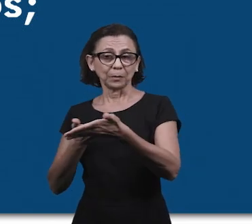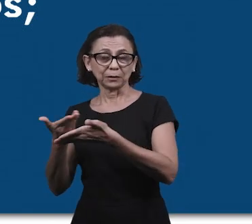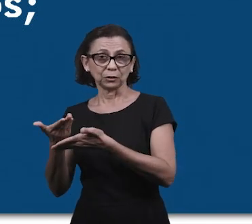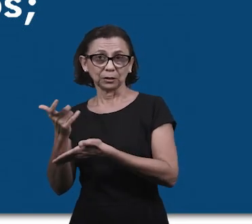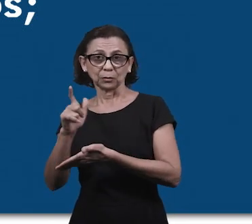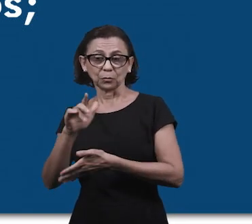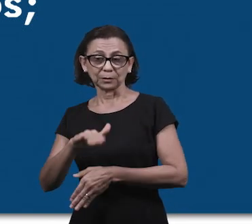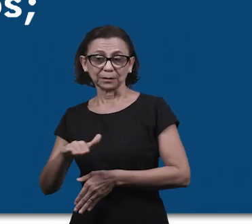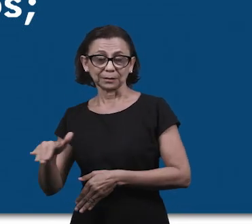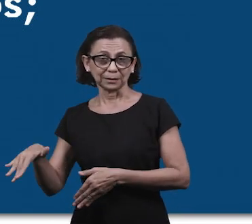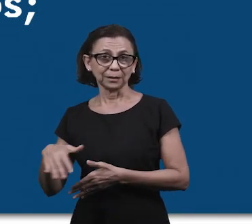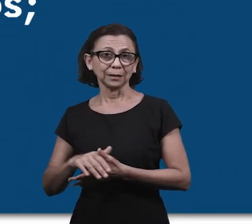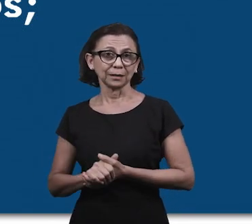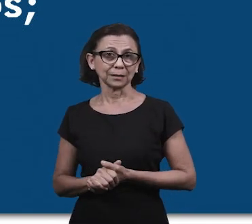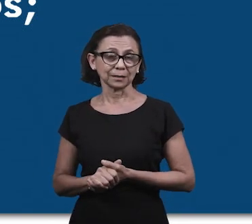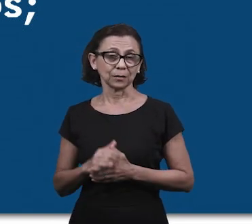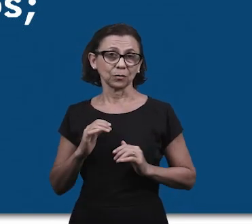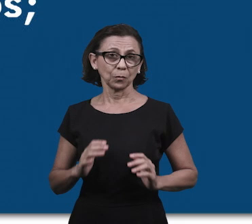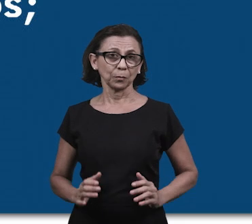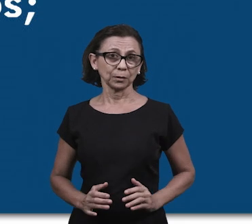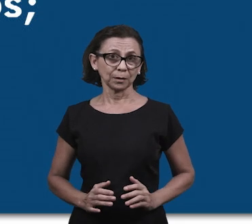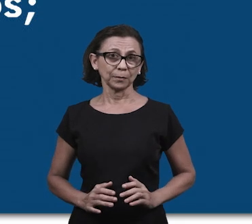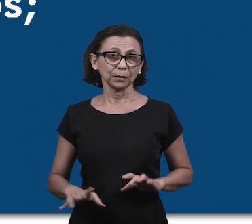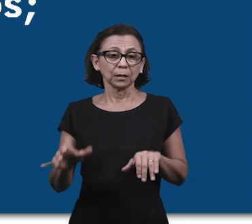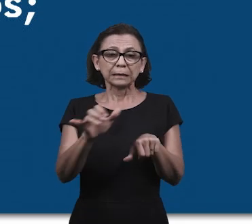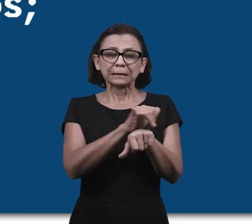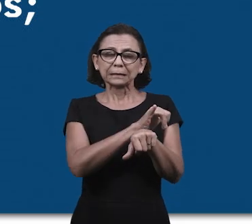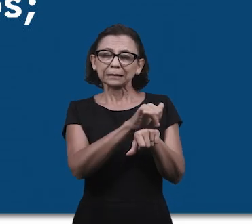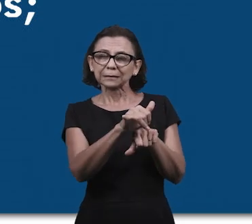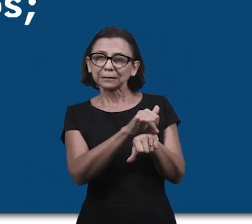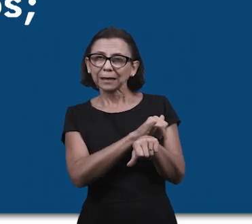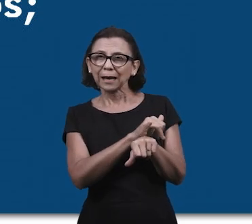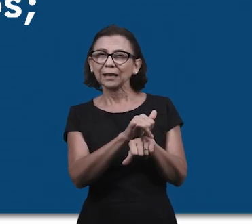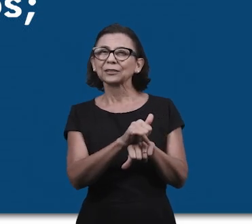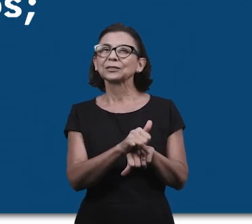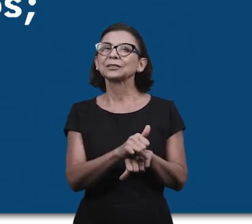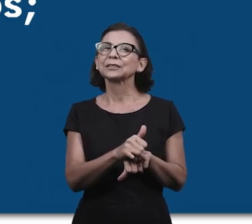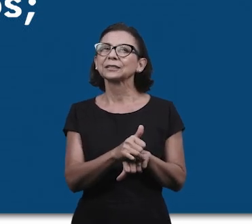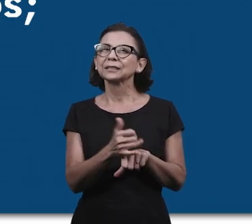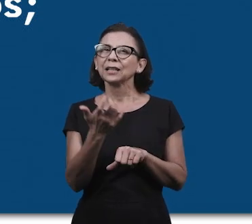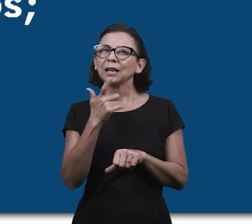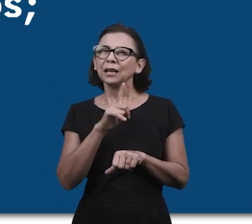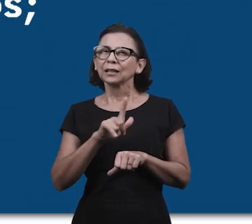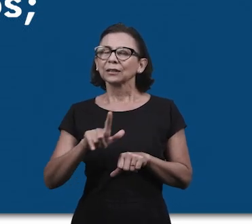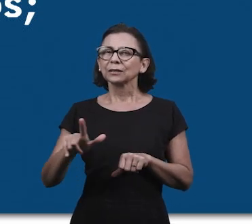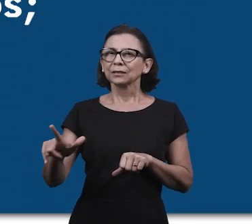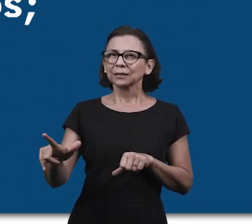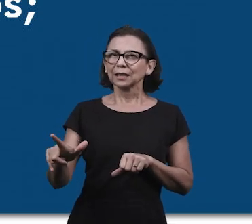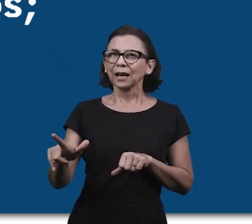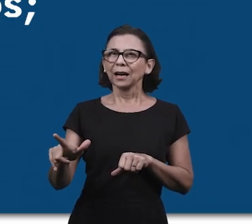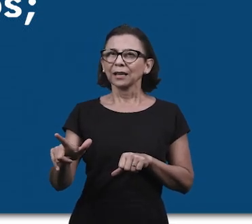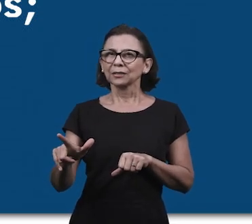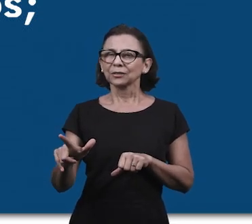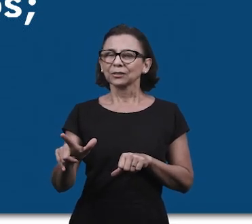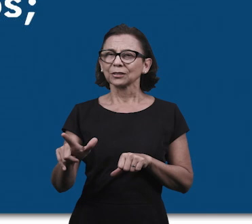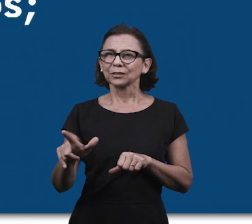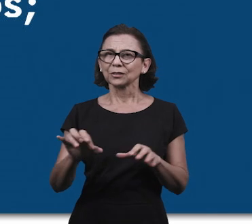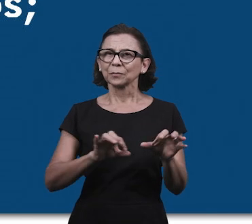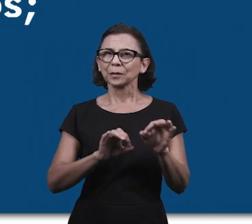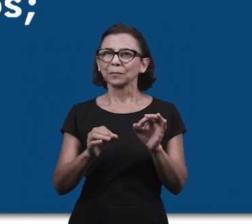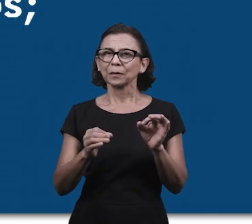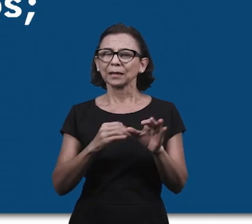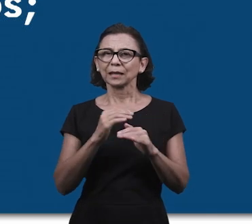avec l'autre, sa posture par rapport au développement stratégique, elle arrive à